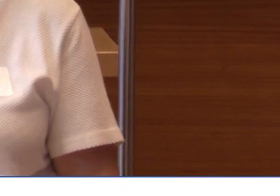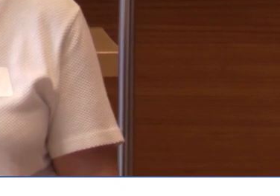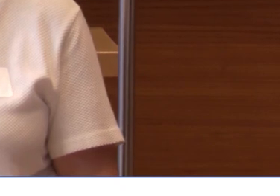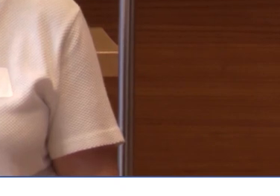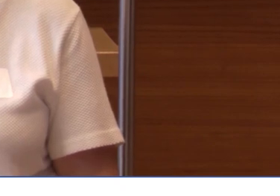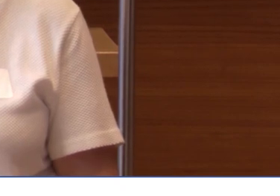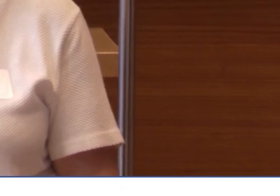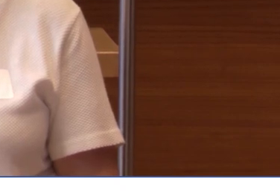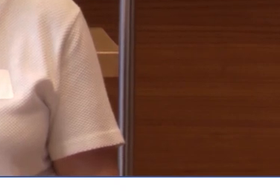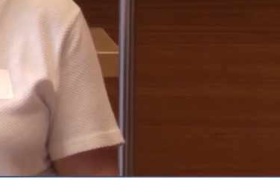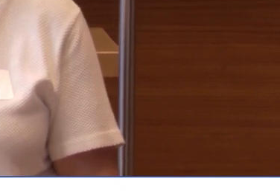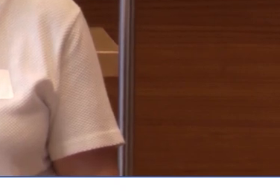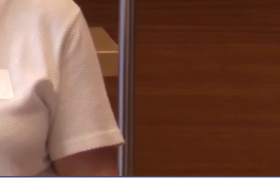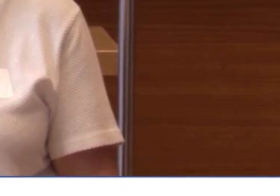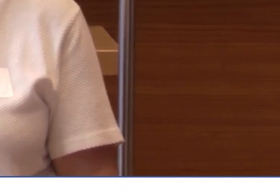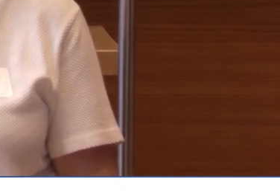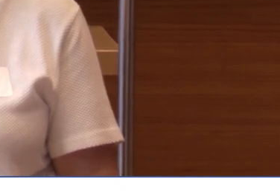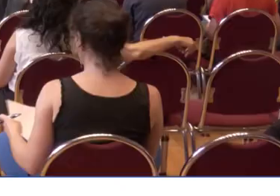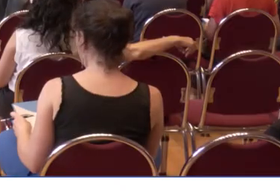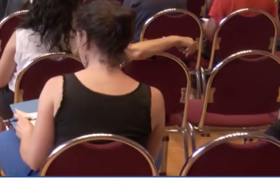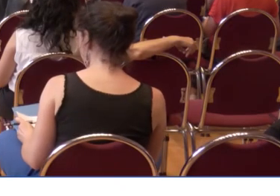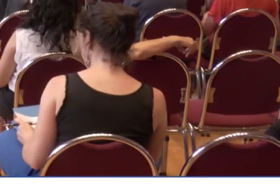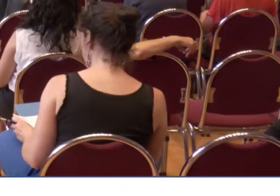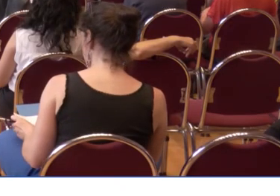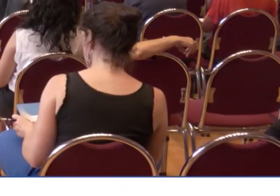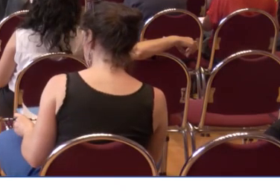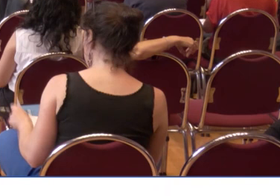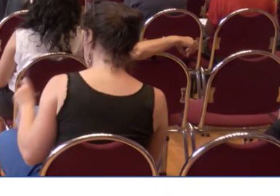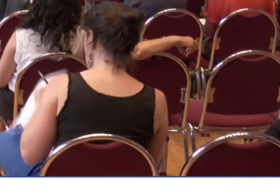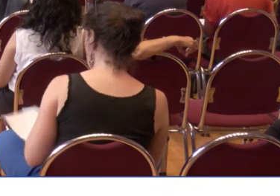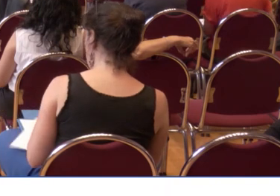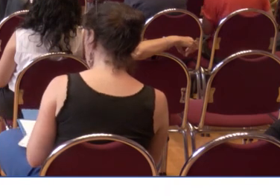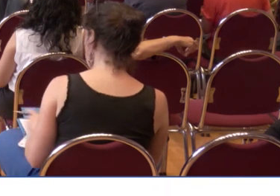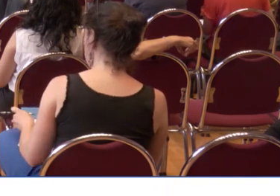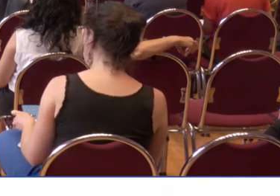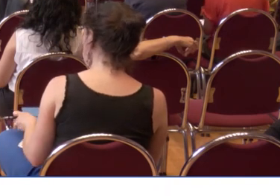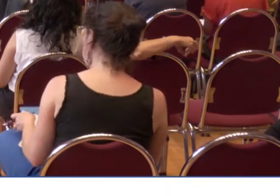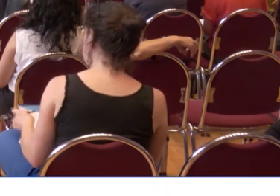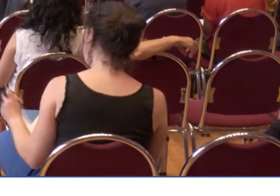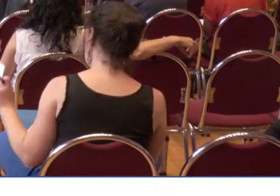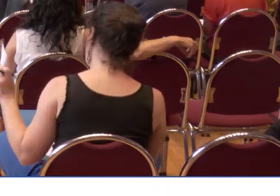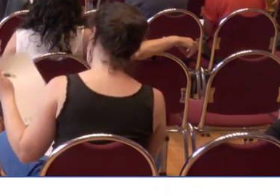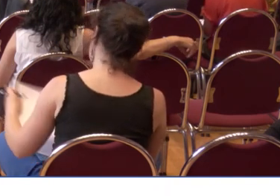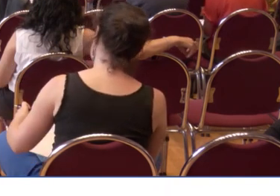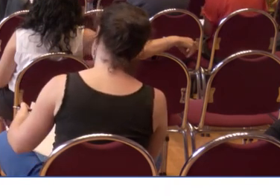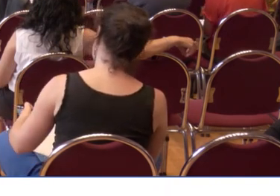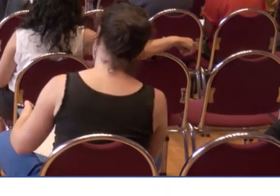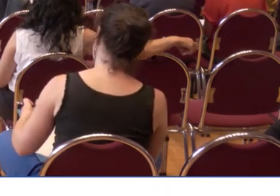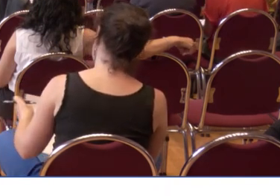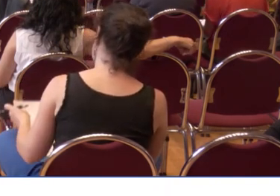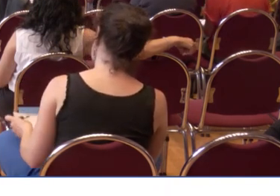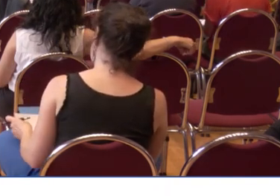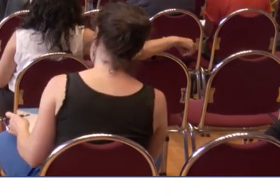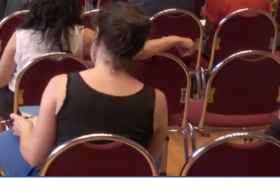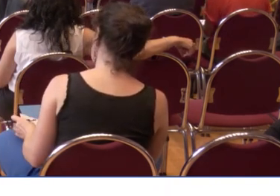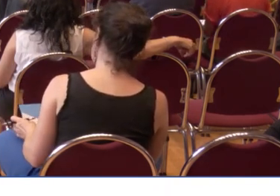sind auch die Bedarfe sehr individuell und es gibt eben keinen Schema es gibt keine allgemeine Checkliste die man so abhaken kann